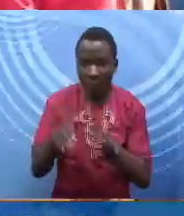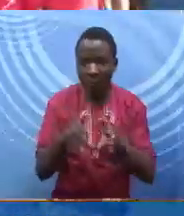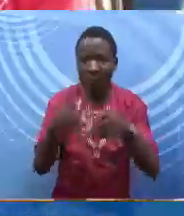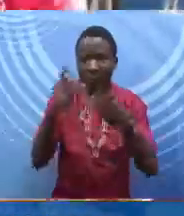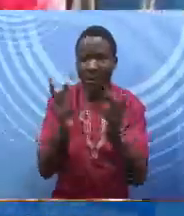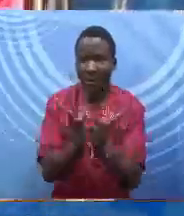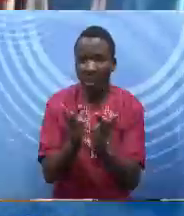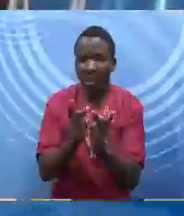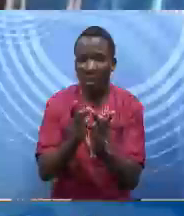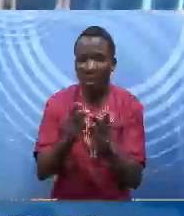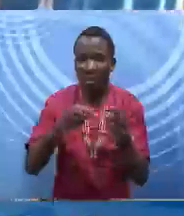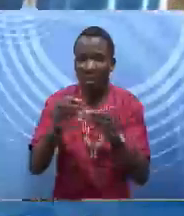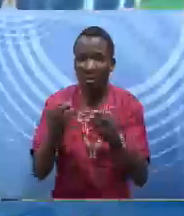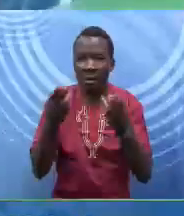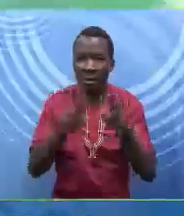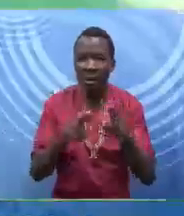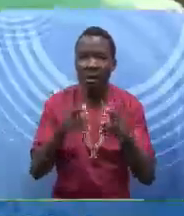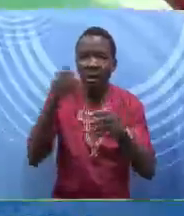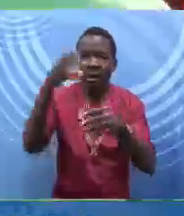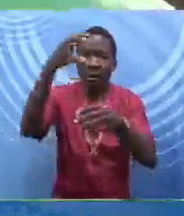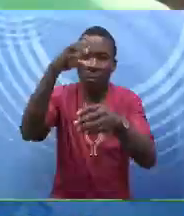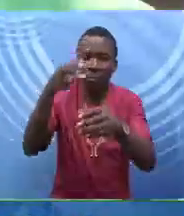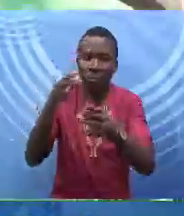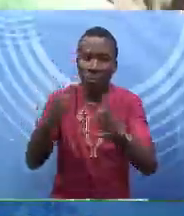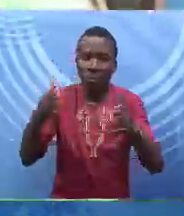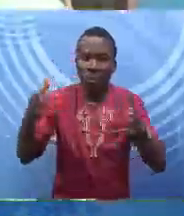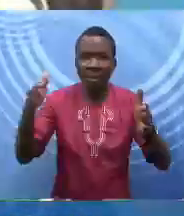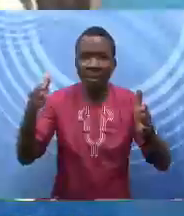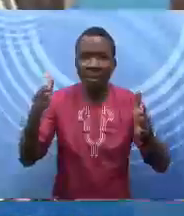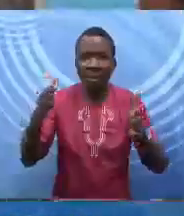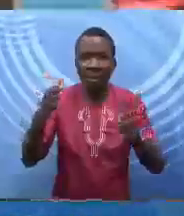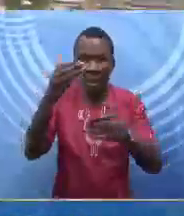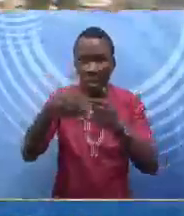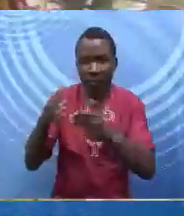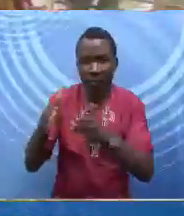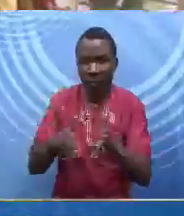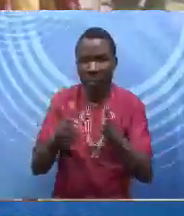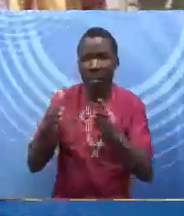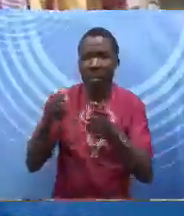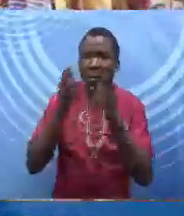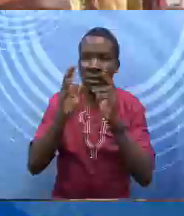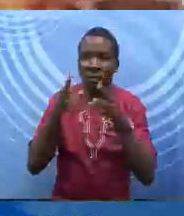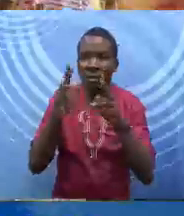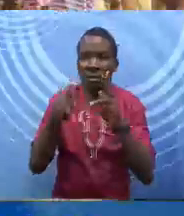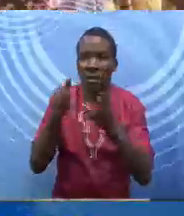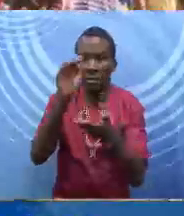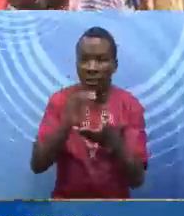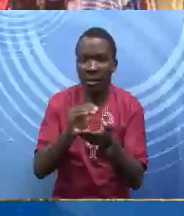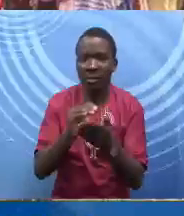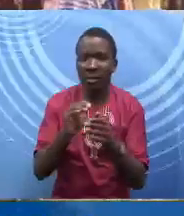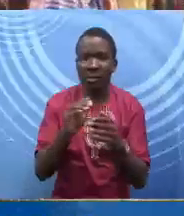riremera rikaguka bikagenda dufata n'inzira zo ku muhanda wenda kugira ngo abantu turebe ko ubucucike bwagabanuka. Ubundi